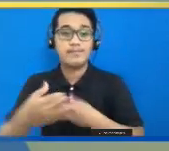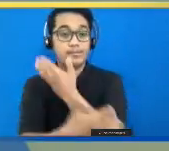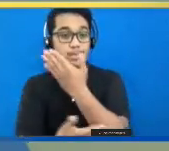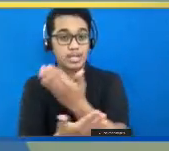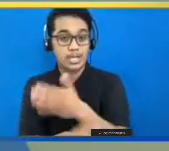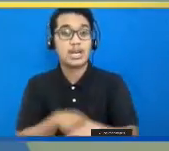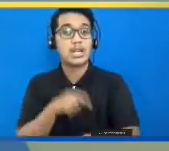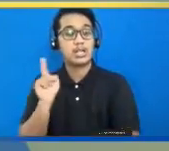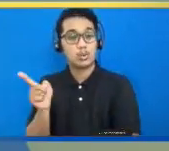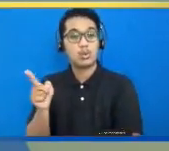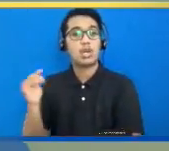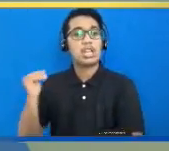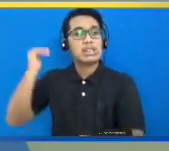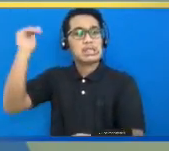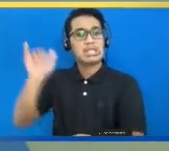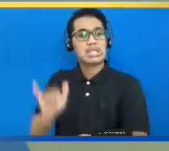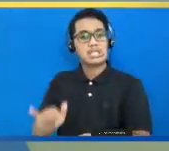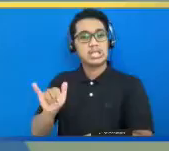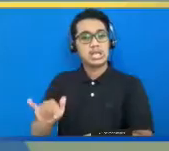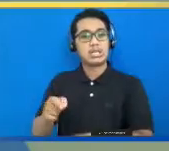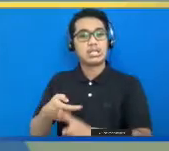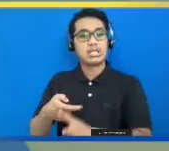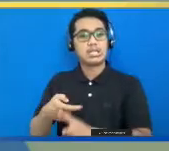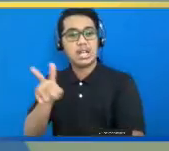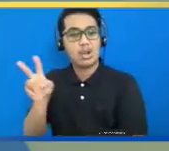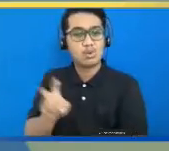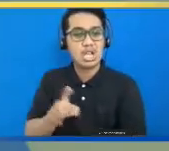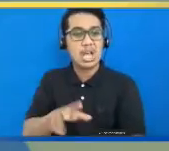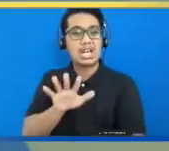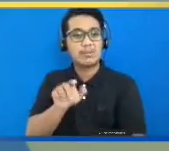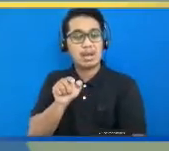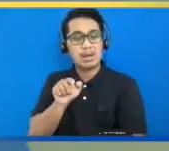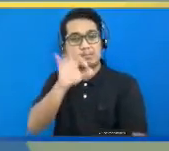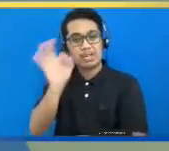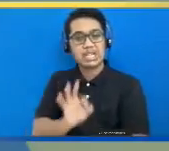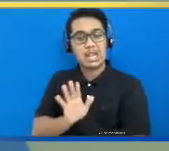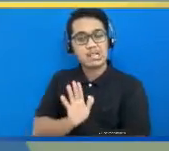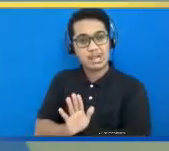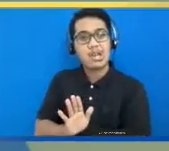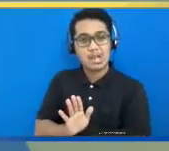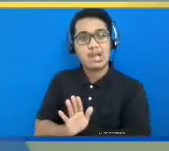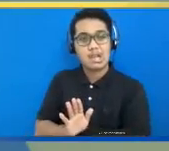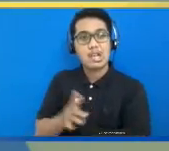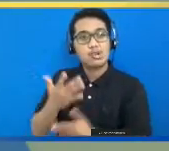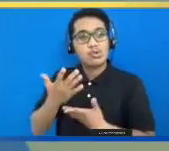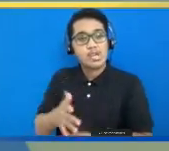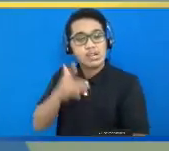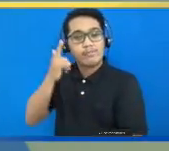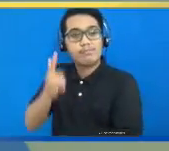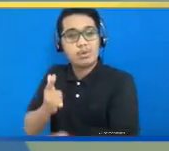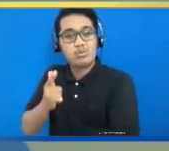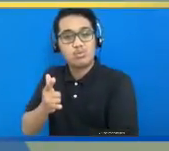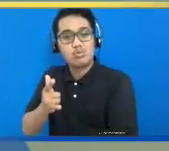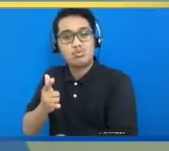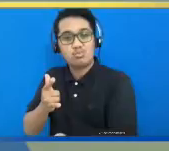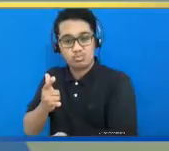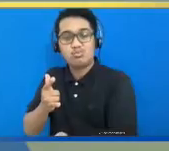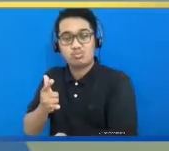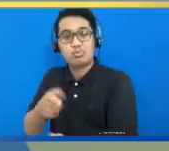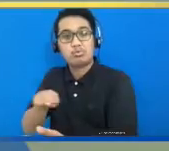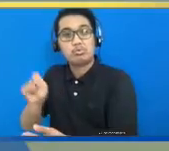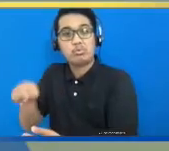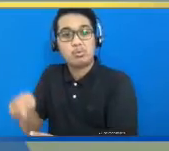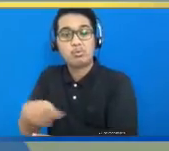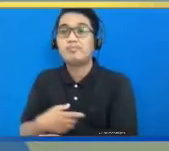jauh lebih tinggi daripada yang seharusnya Sekitar lima persen yang di tetapkan secara konstitusi